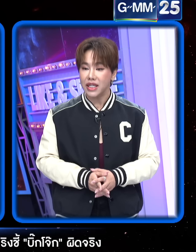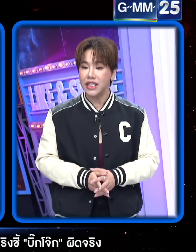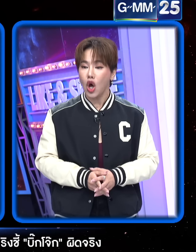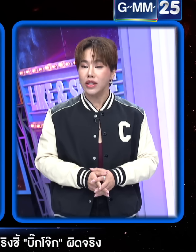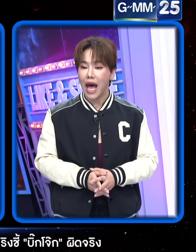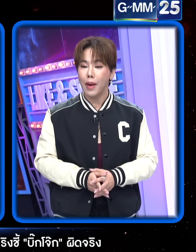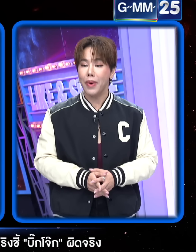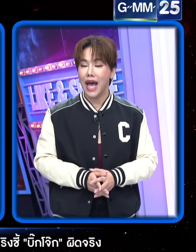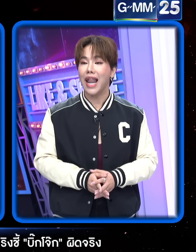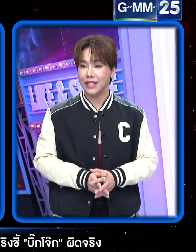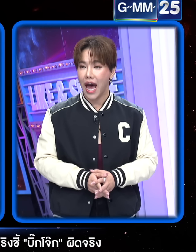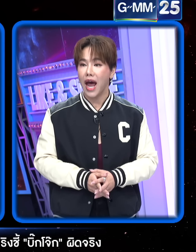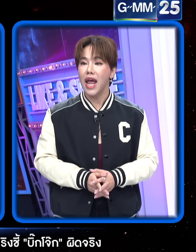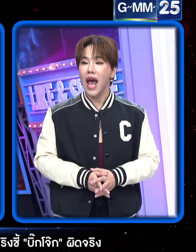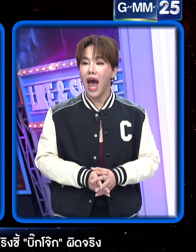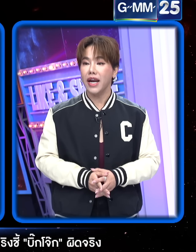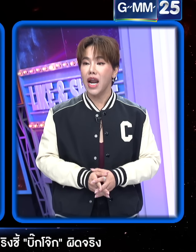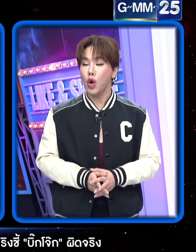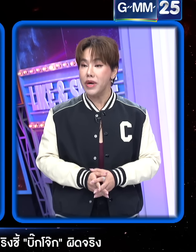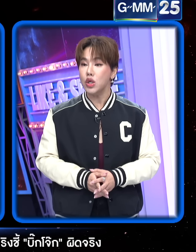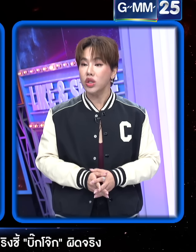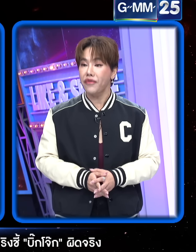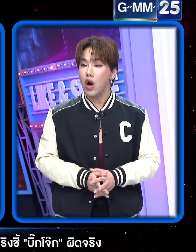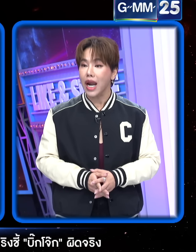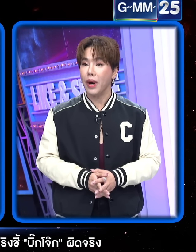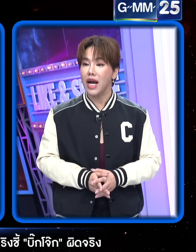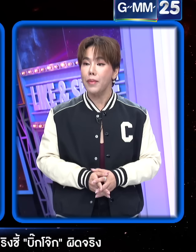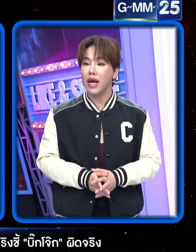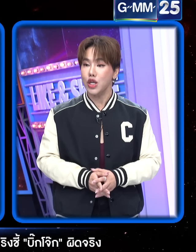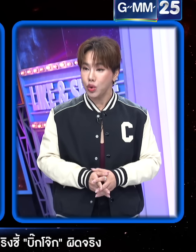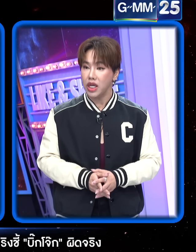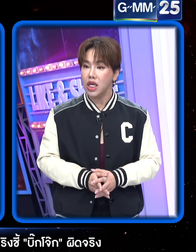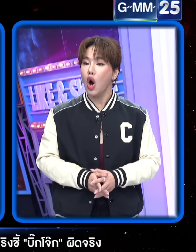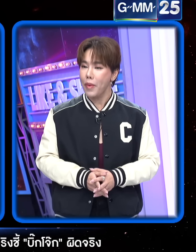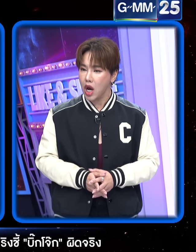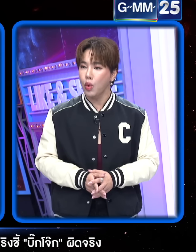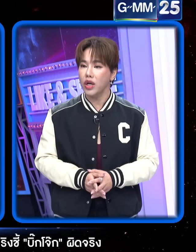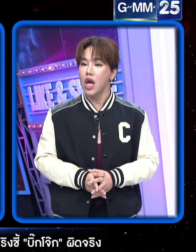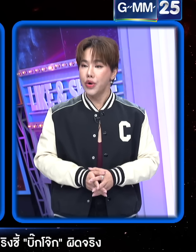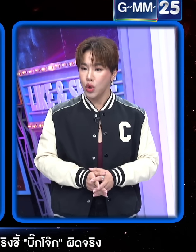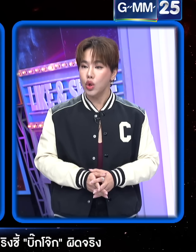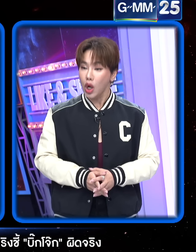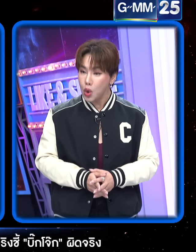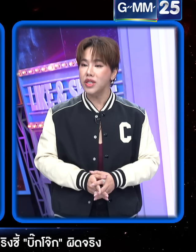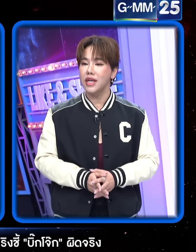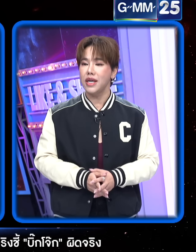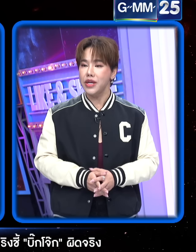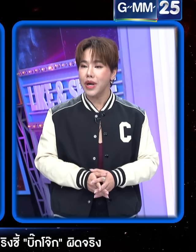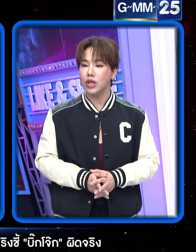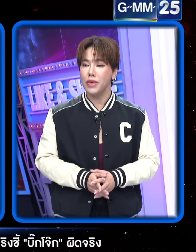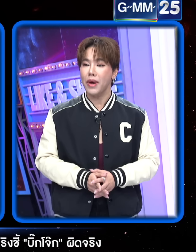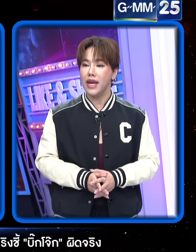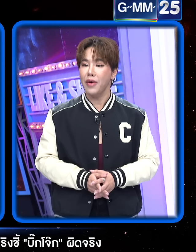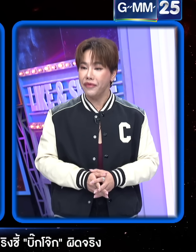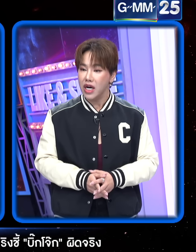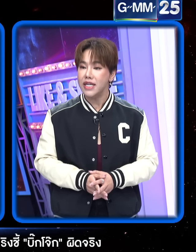เรื่องที่ต้องตามพยานหลักฐานหากในอนาคตบิ๊กโจ๊กจะฟ้องกลับคณะกรรมการชุดนี้ก็ไม่กังวลรู้แล้วก็รู้สึกยินดีที่เรา